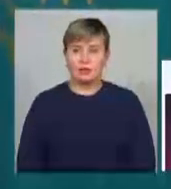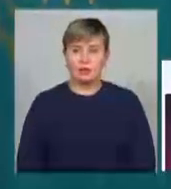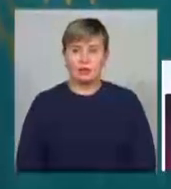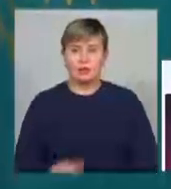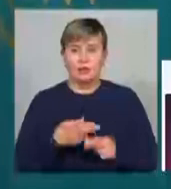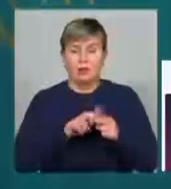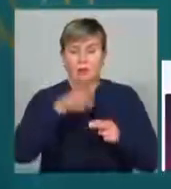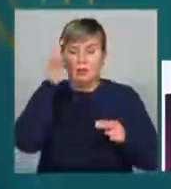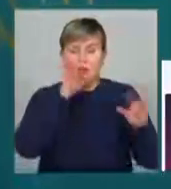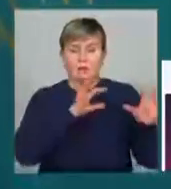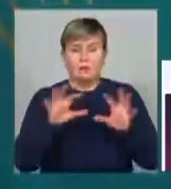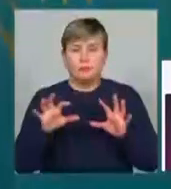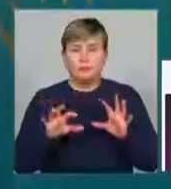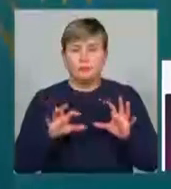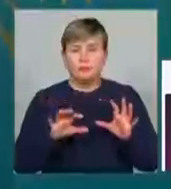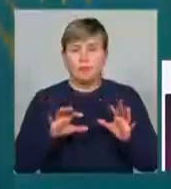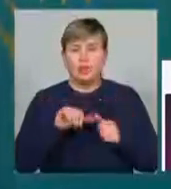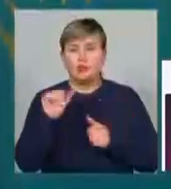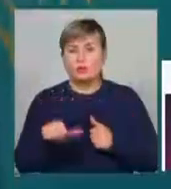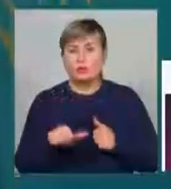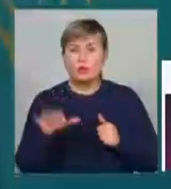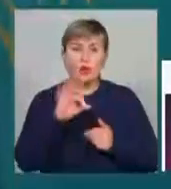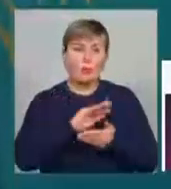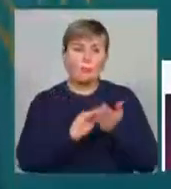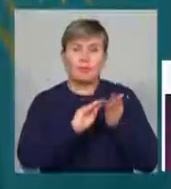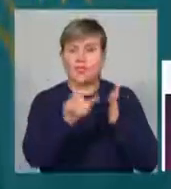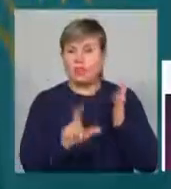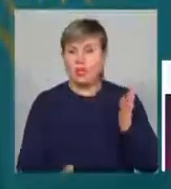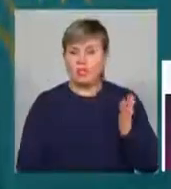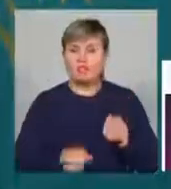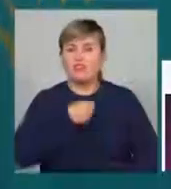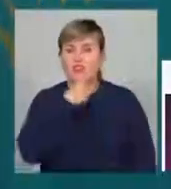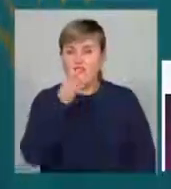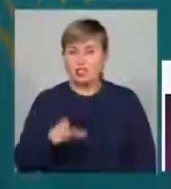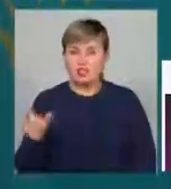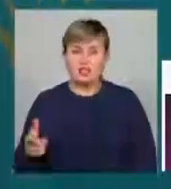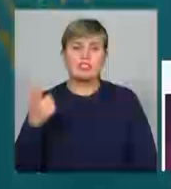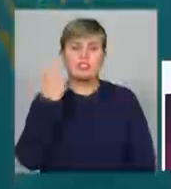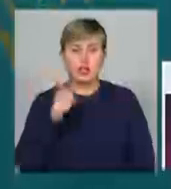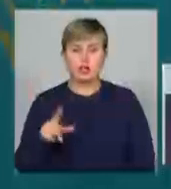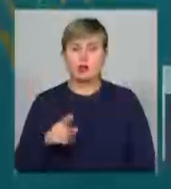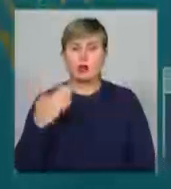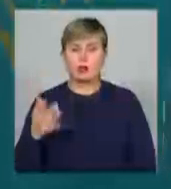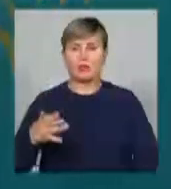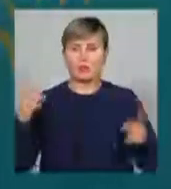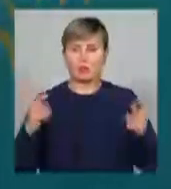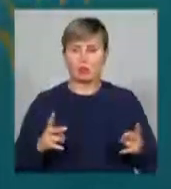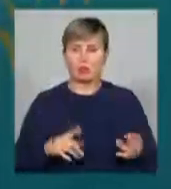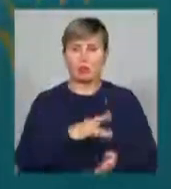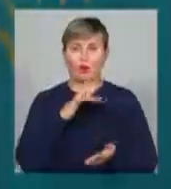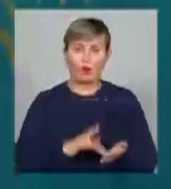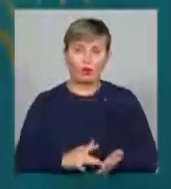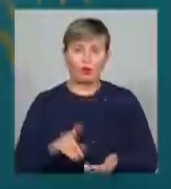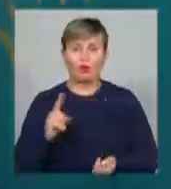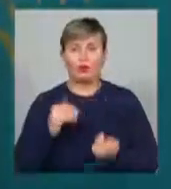эта забота, особенно о писателях уже возрастных, они знают, что они нужны городу,